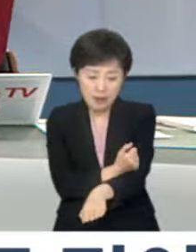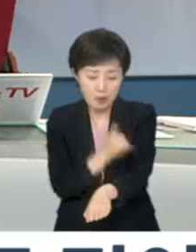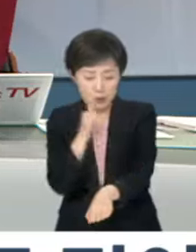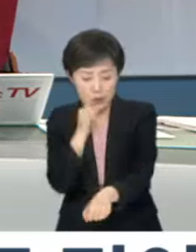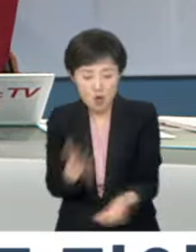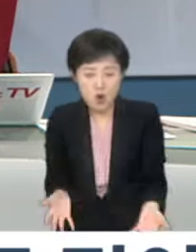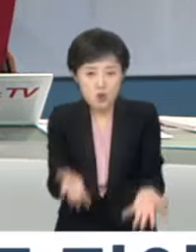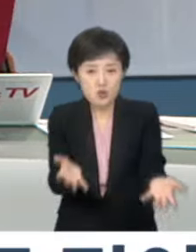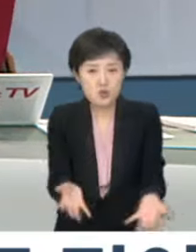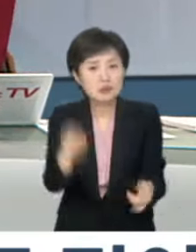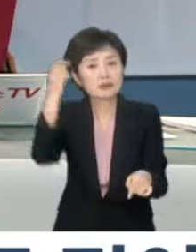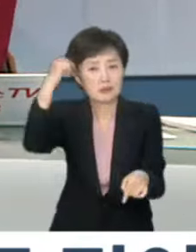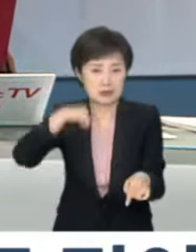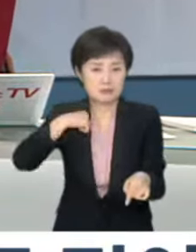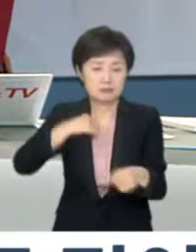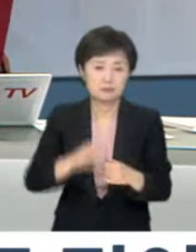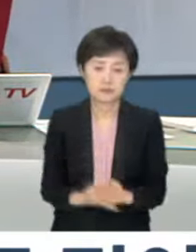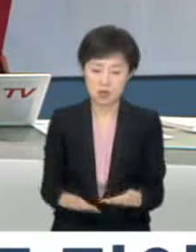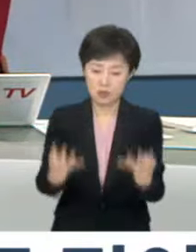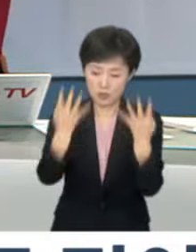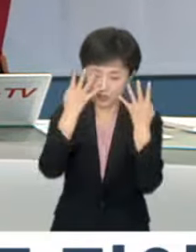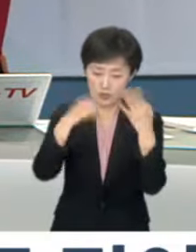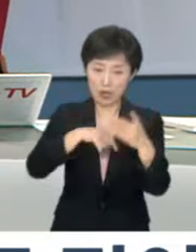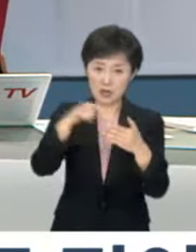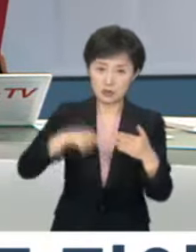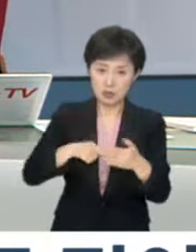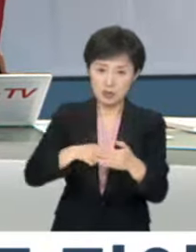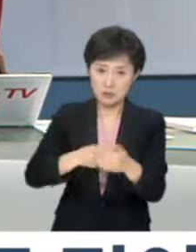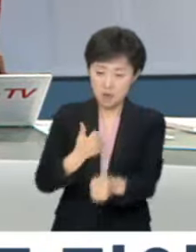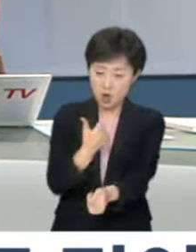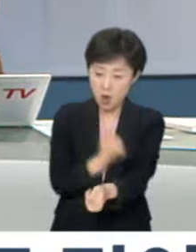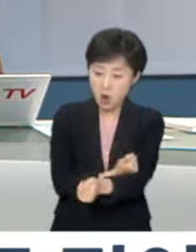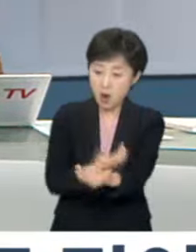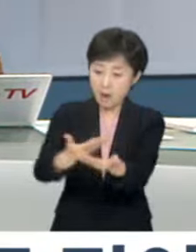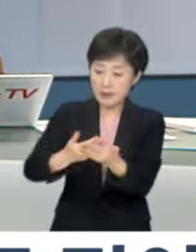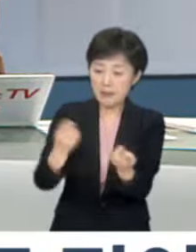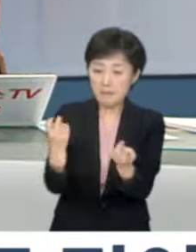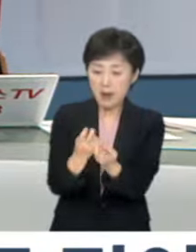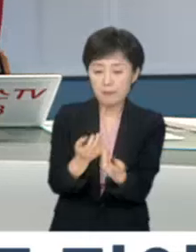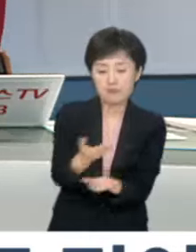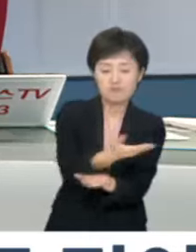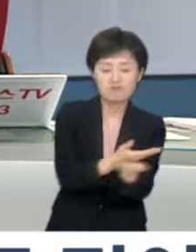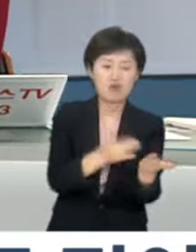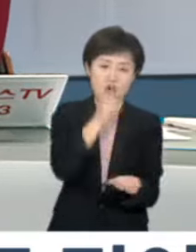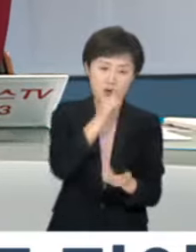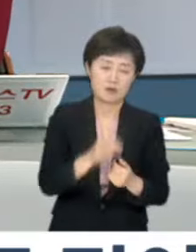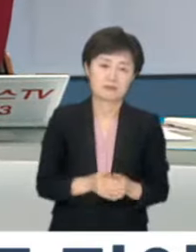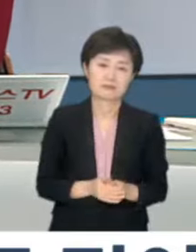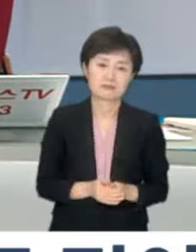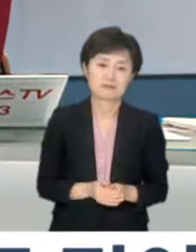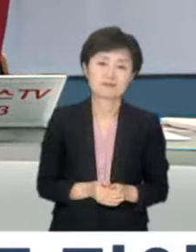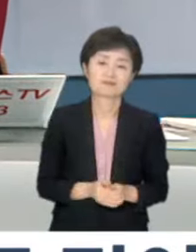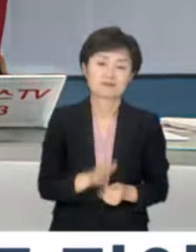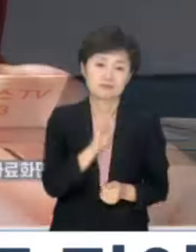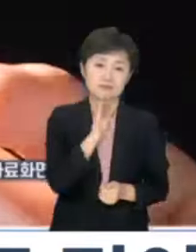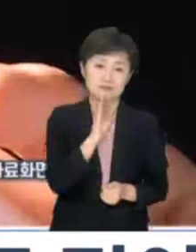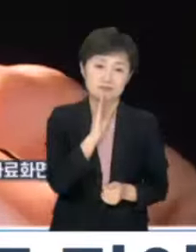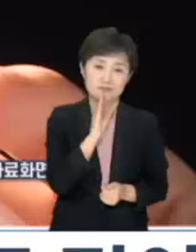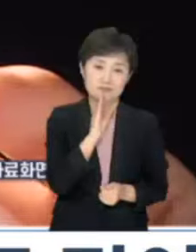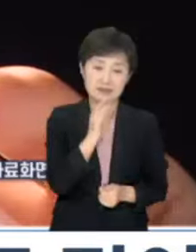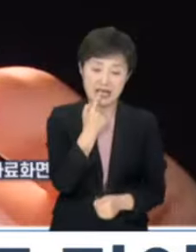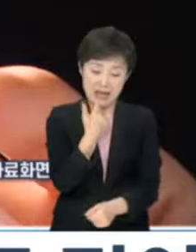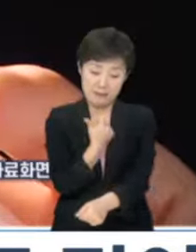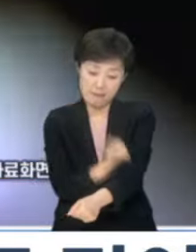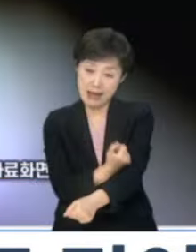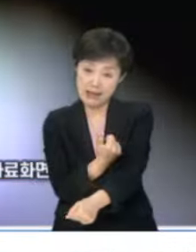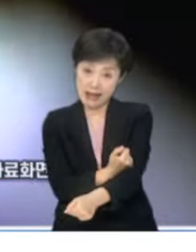지적도 나오거든요. 예. 수감 생활 중에 유통 방법을 공유하는 그런 사례들도 있다고 하더라고요. 그렇습니다. 이른바 향방이라 그래서 이제 향정신성